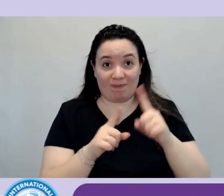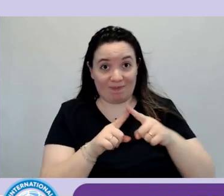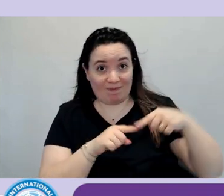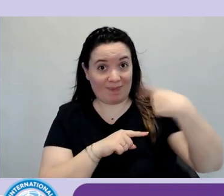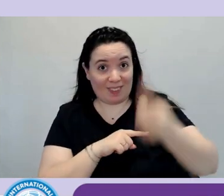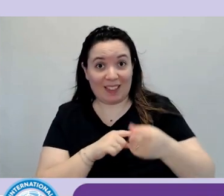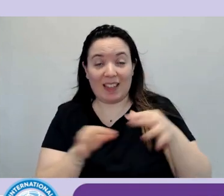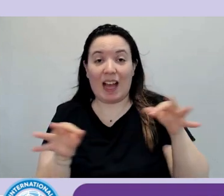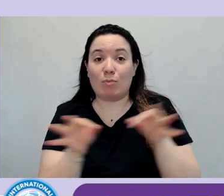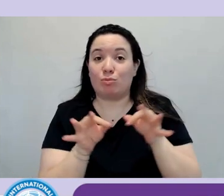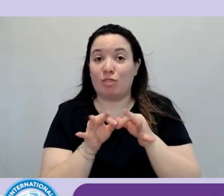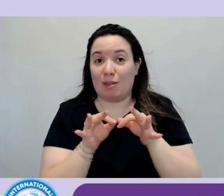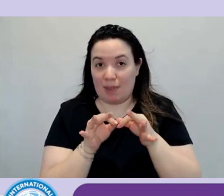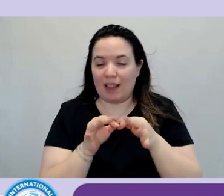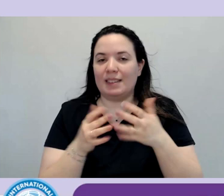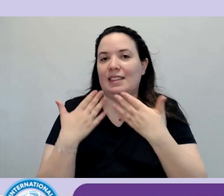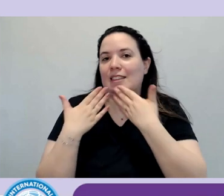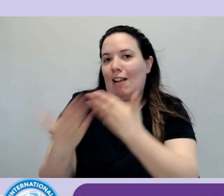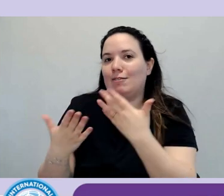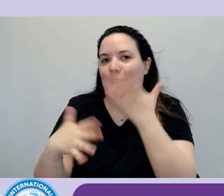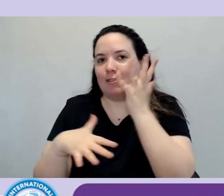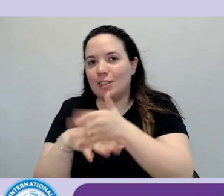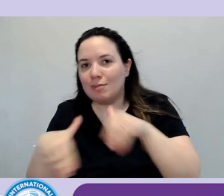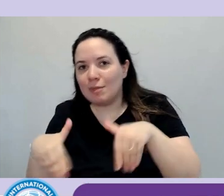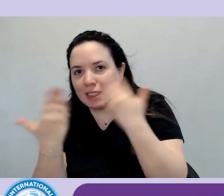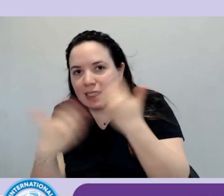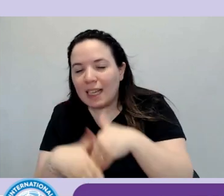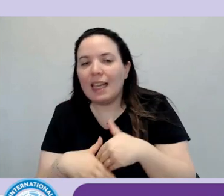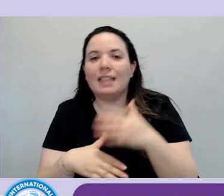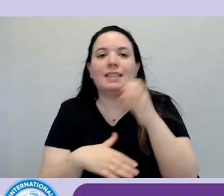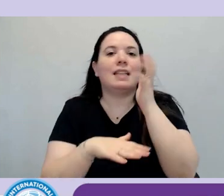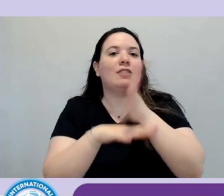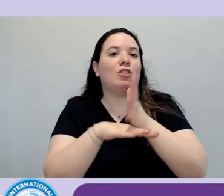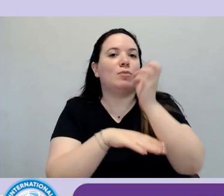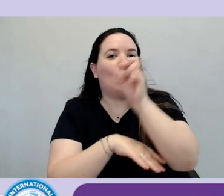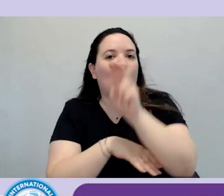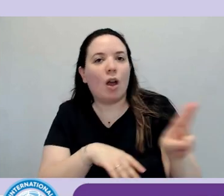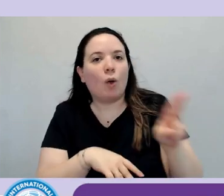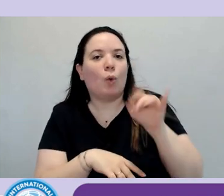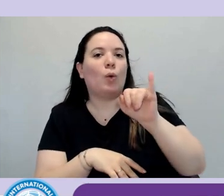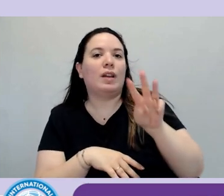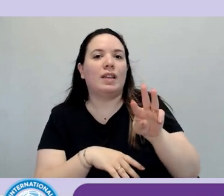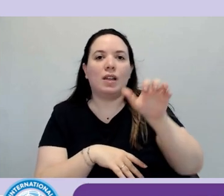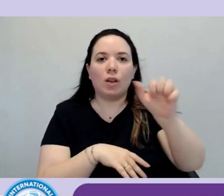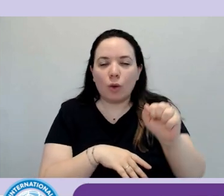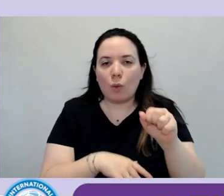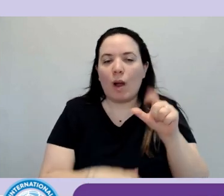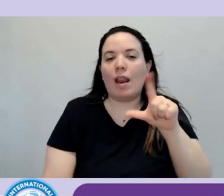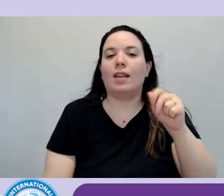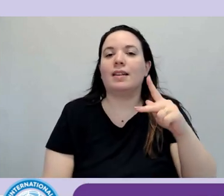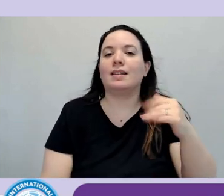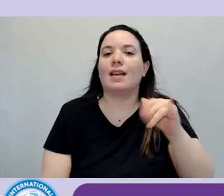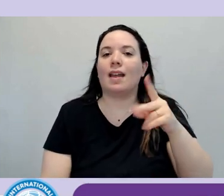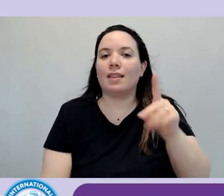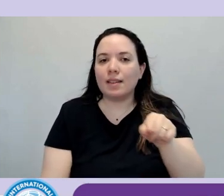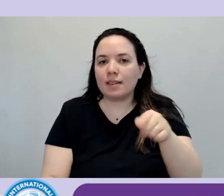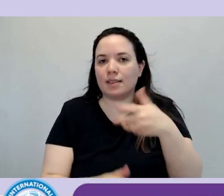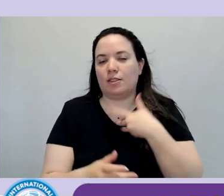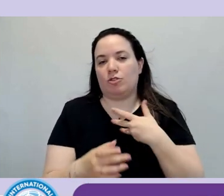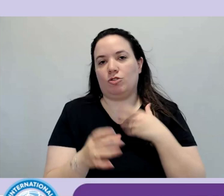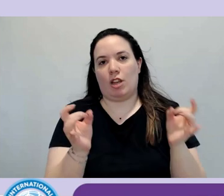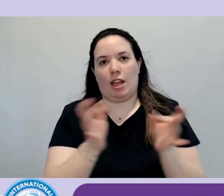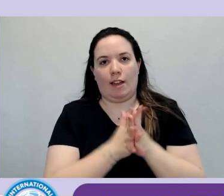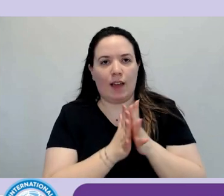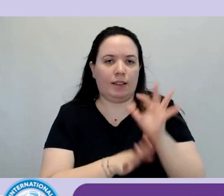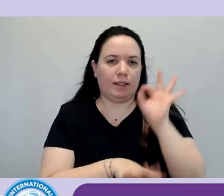altri appuntamenti tramite accessibility Day tramite iwa la stessa accessible euu se andate a vedere su LinkedIn Ci sono eventi